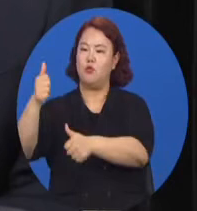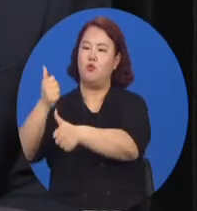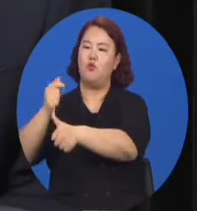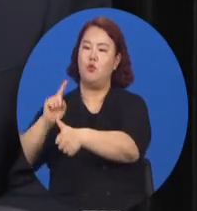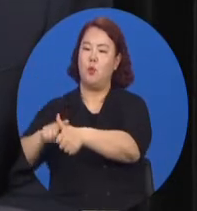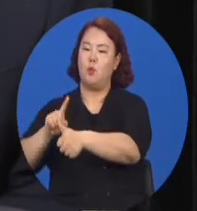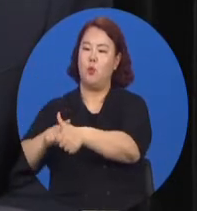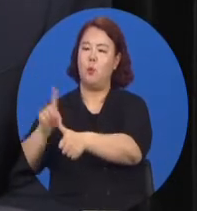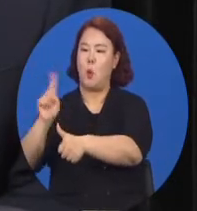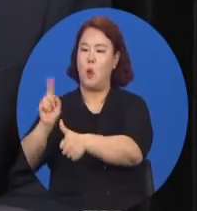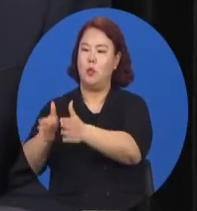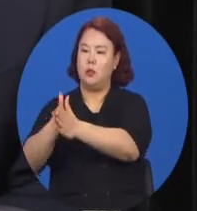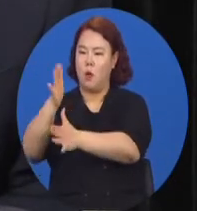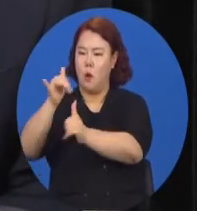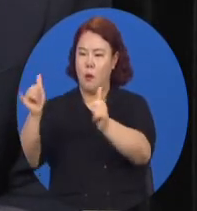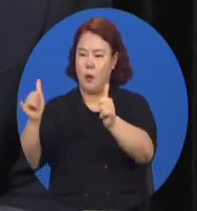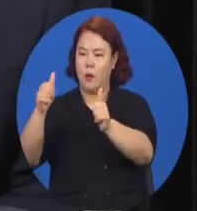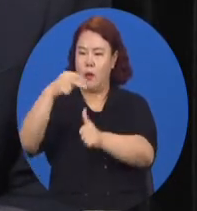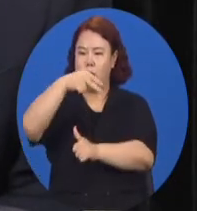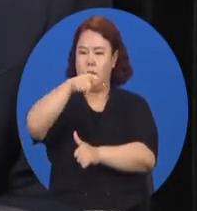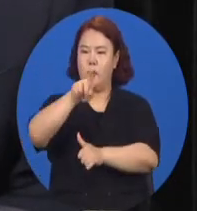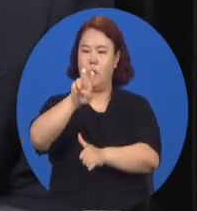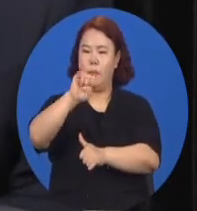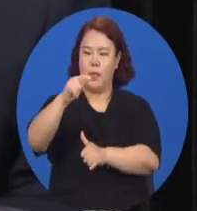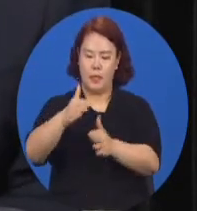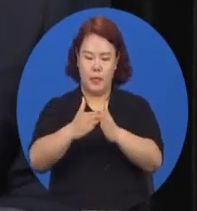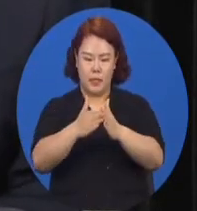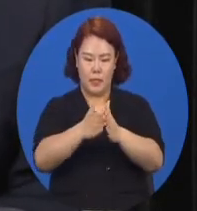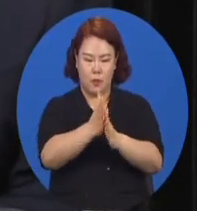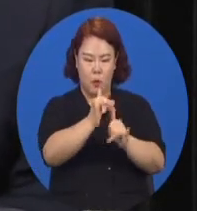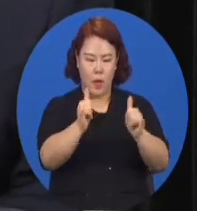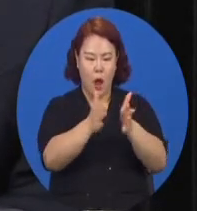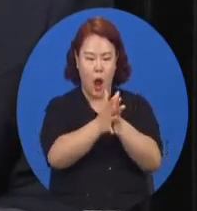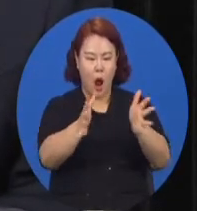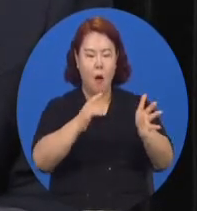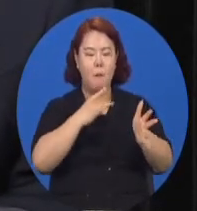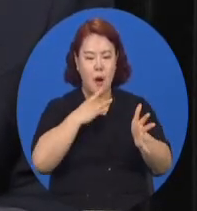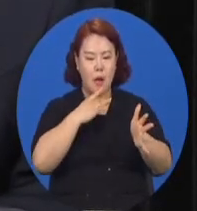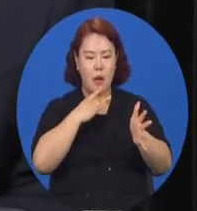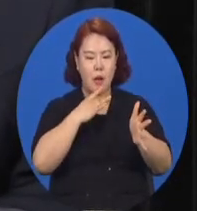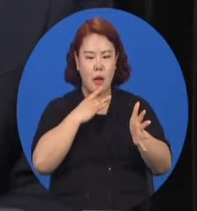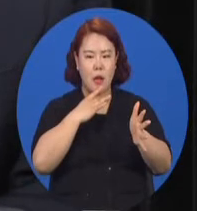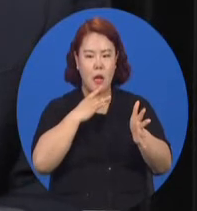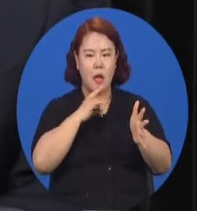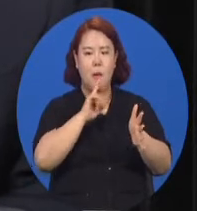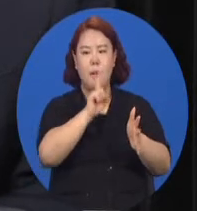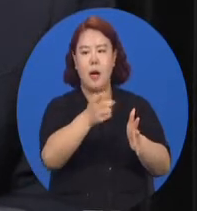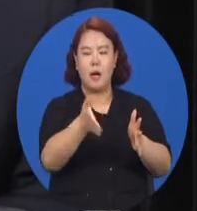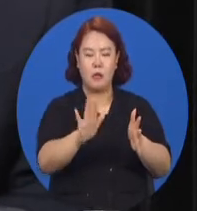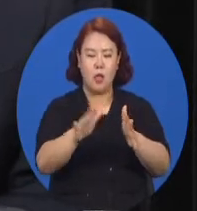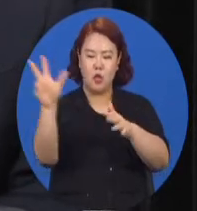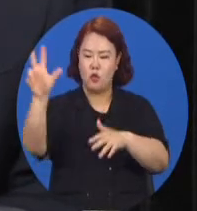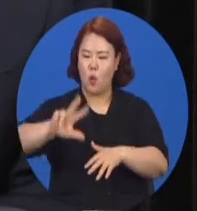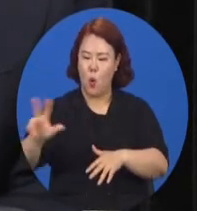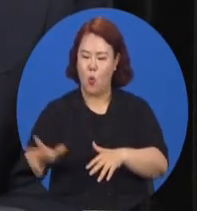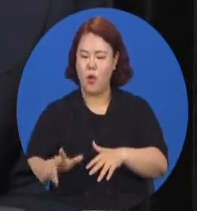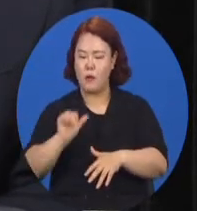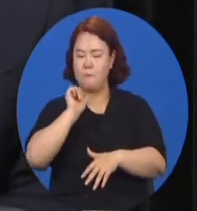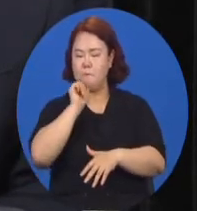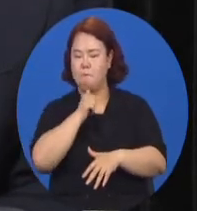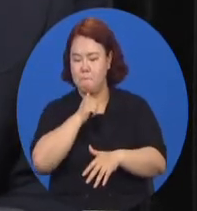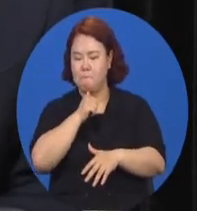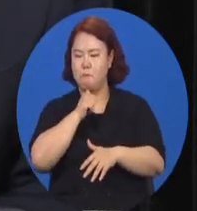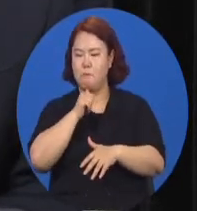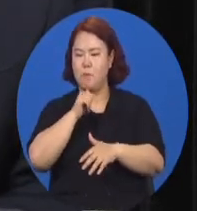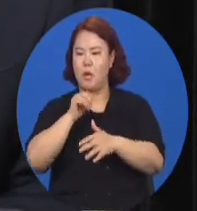이 서민 아파트 쪽으로만 얘기를 하시는데 지금 전국의 서민 아파트를 위한 영세민 영구임대